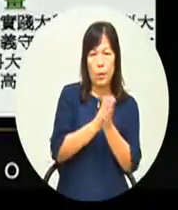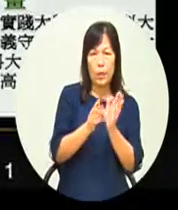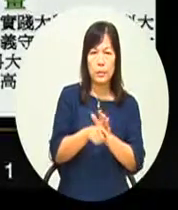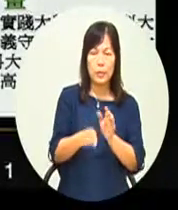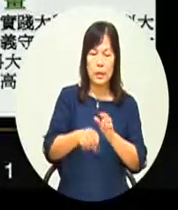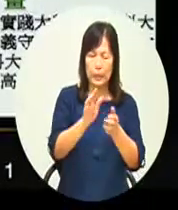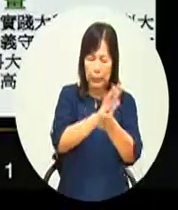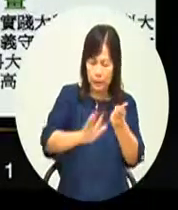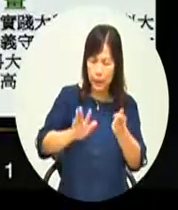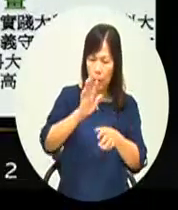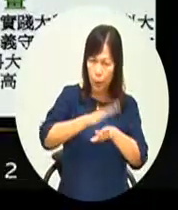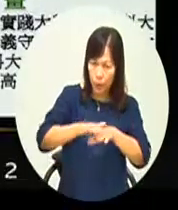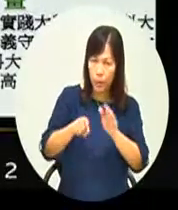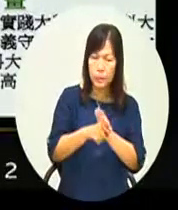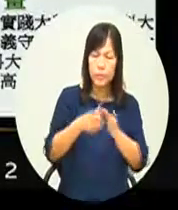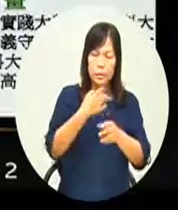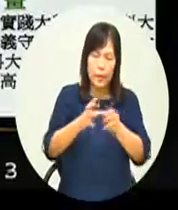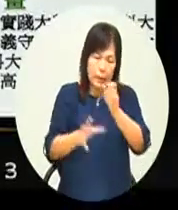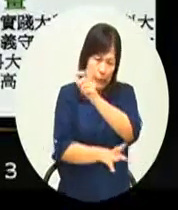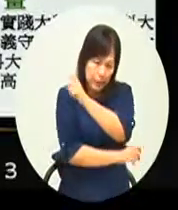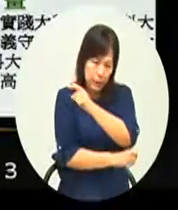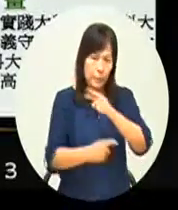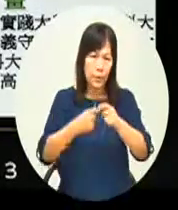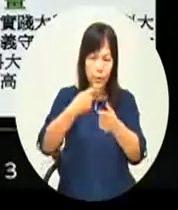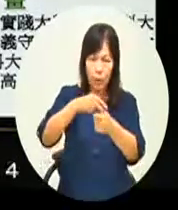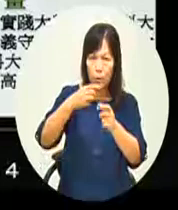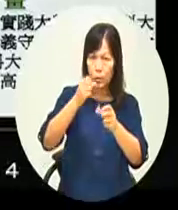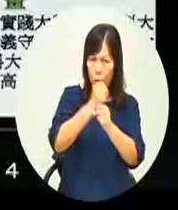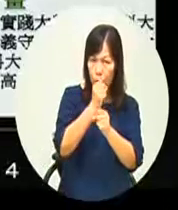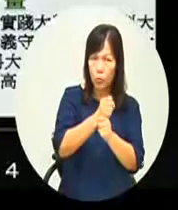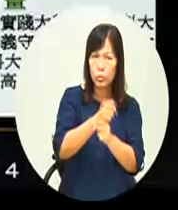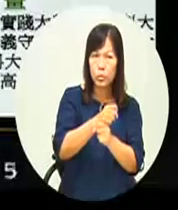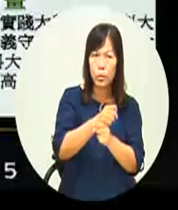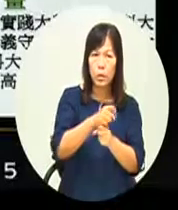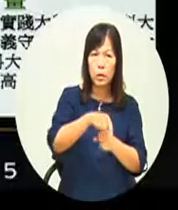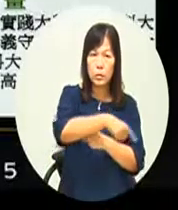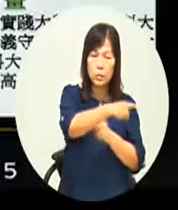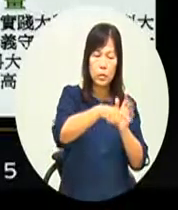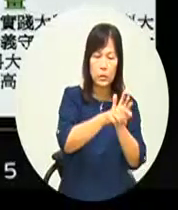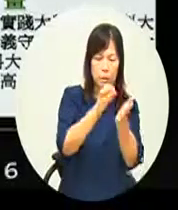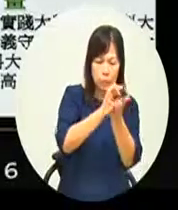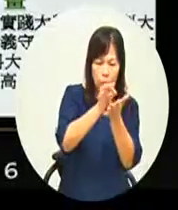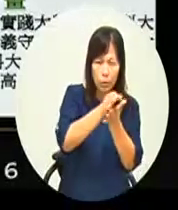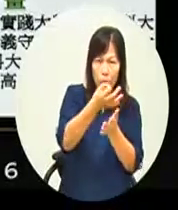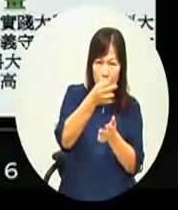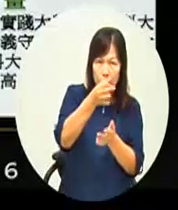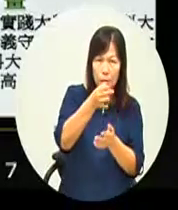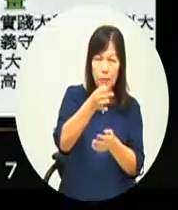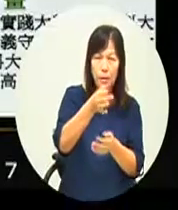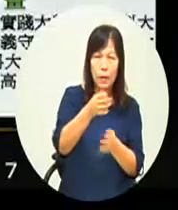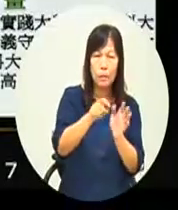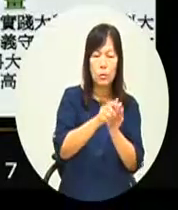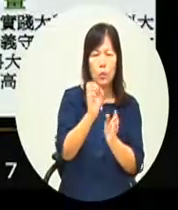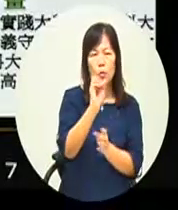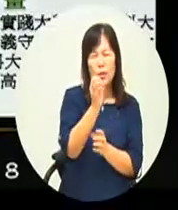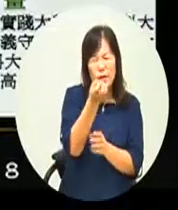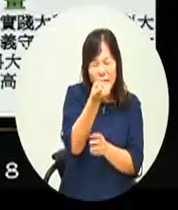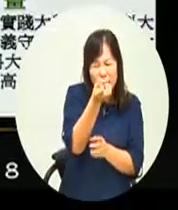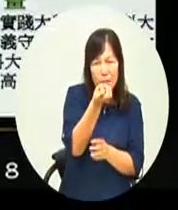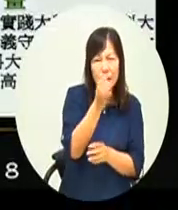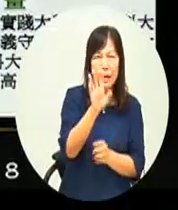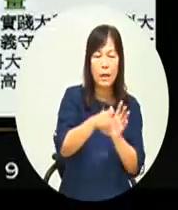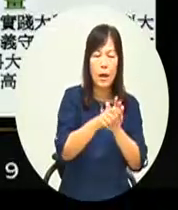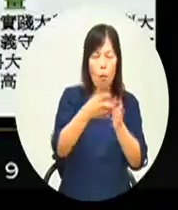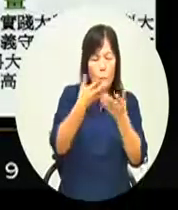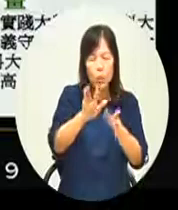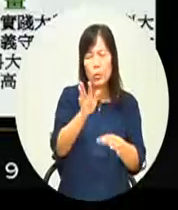响其实最根本的搭乘的教育的工作，这些所花的预算其实是零头而已啦，其实是不多